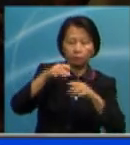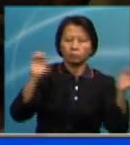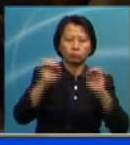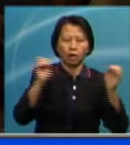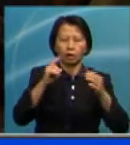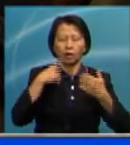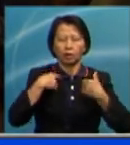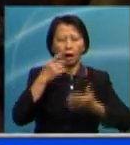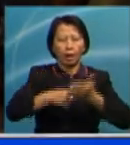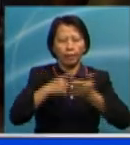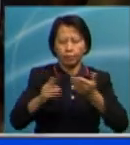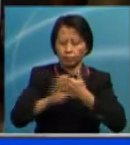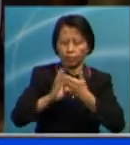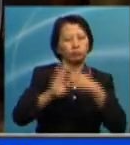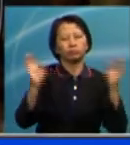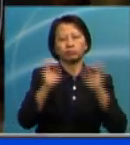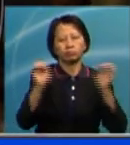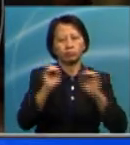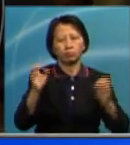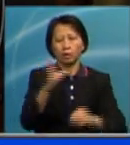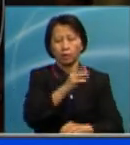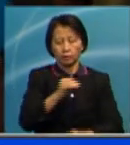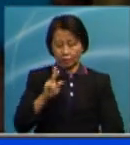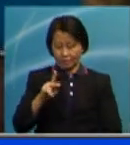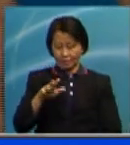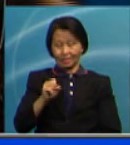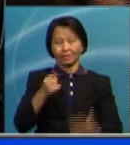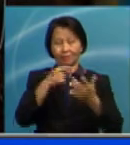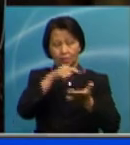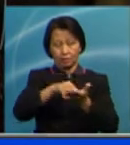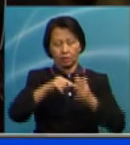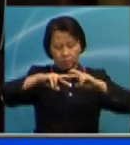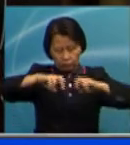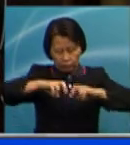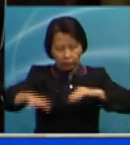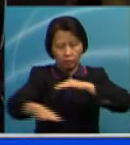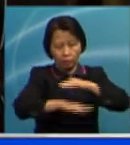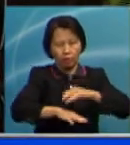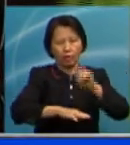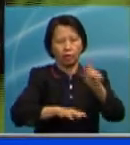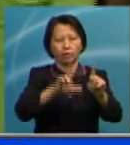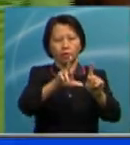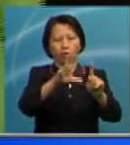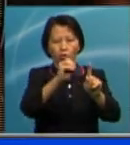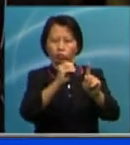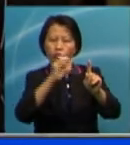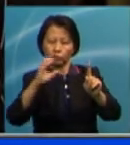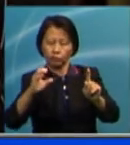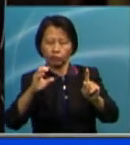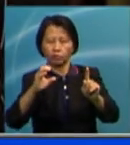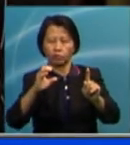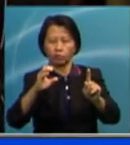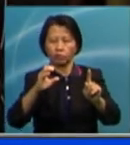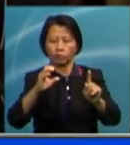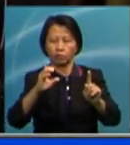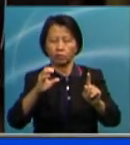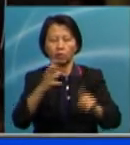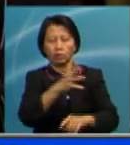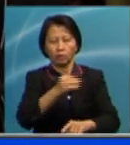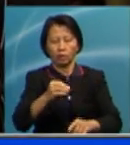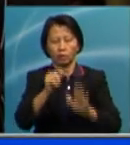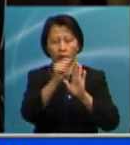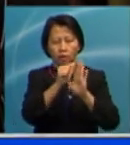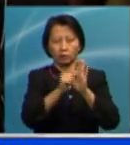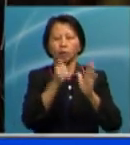membawa sebarang ANC aman dan ketika ini kes ini disiasat di bawah seksyen 130c kanun kanun keseksaan dan